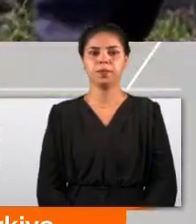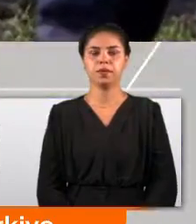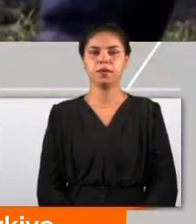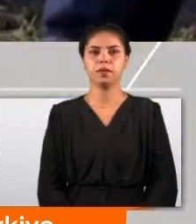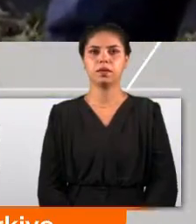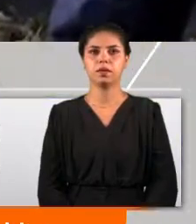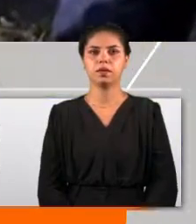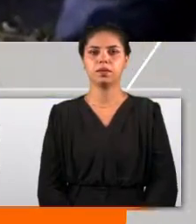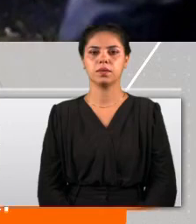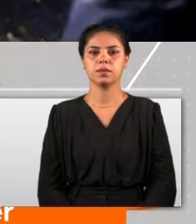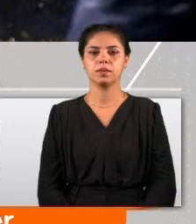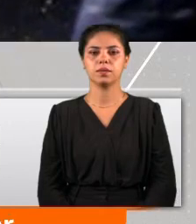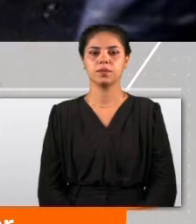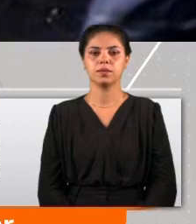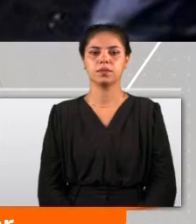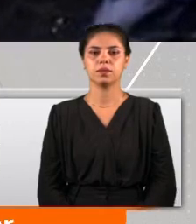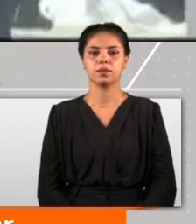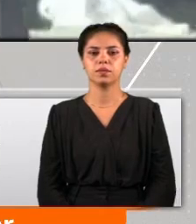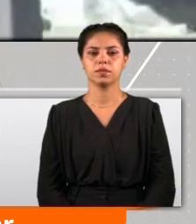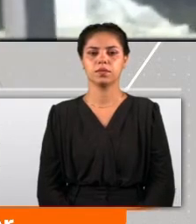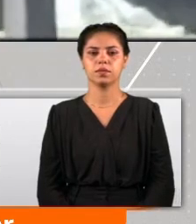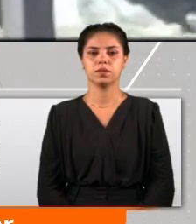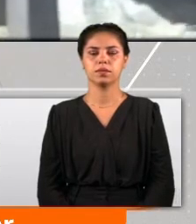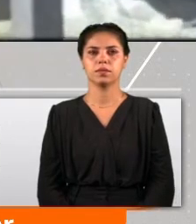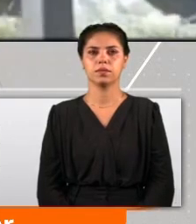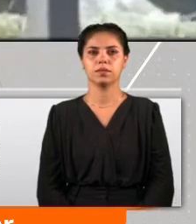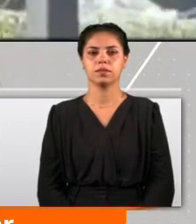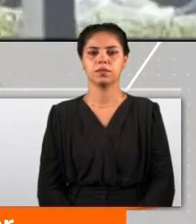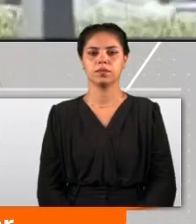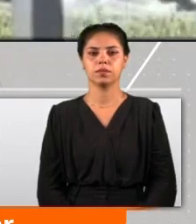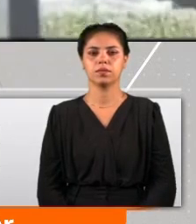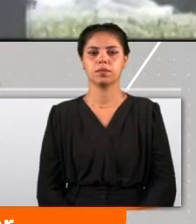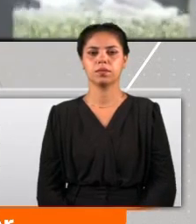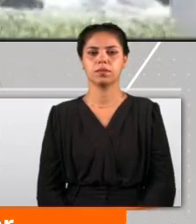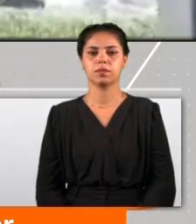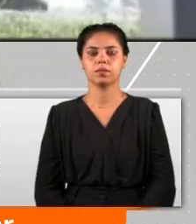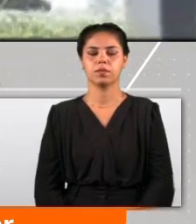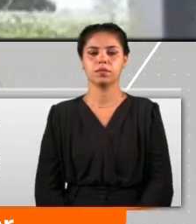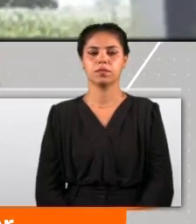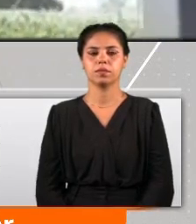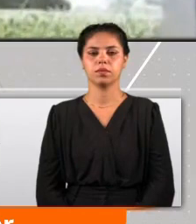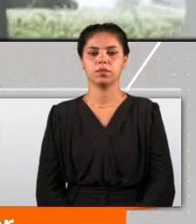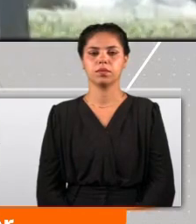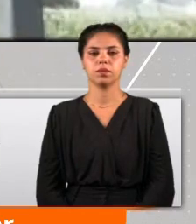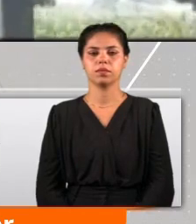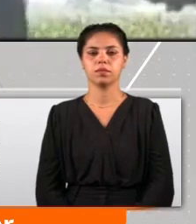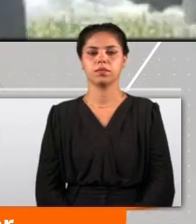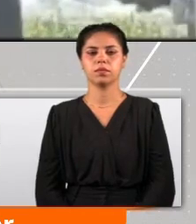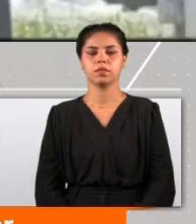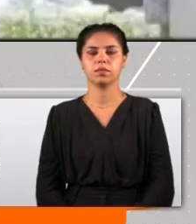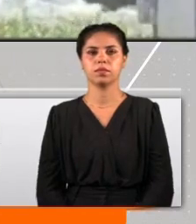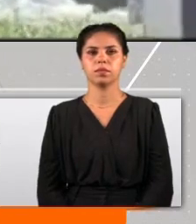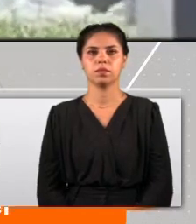Müslümanların kutsallarına hakaret etmenin düşünce hürriyeti olmadığını Batılı kibir